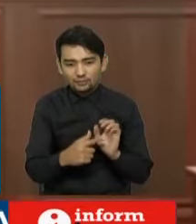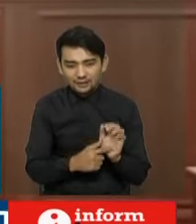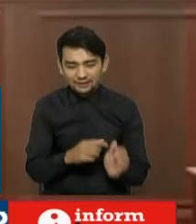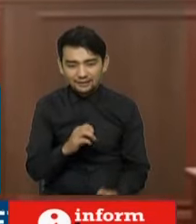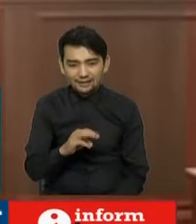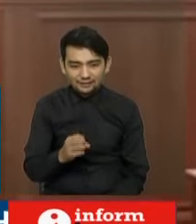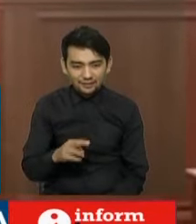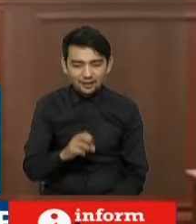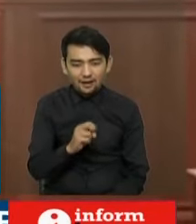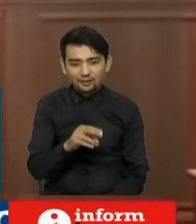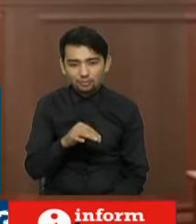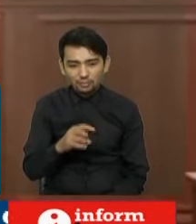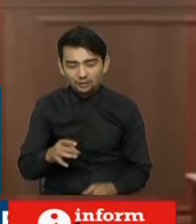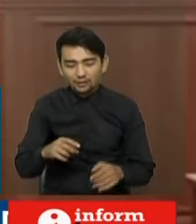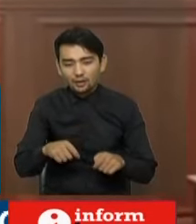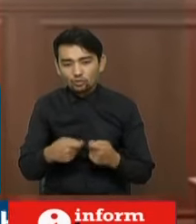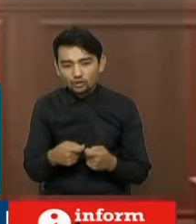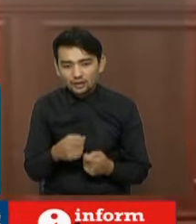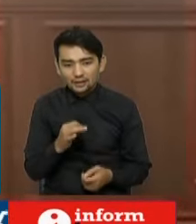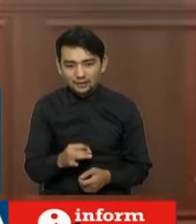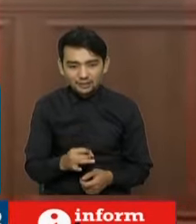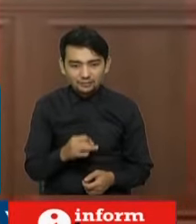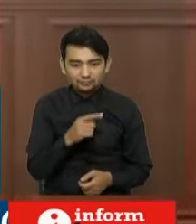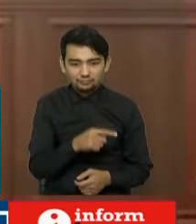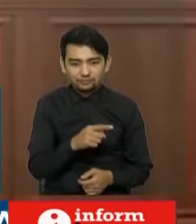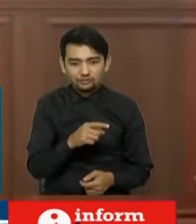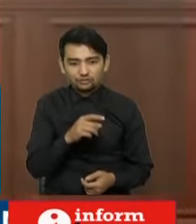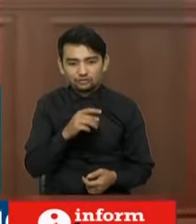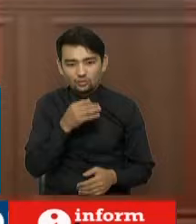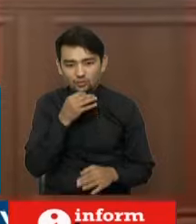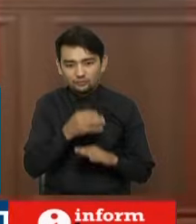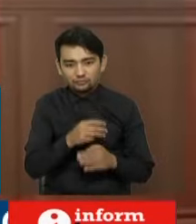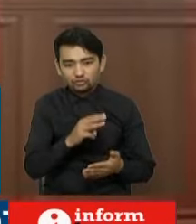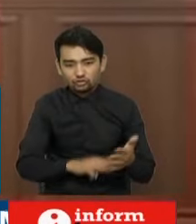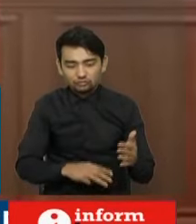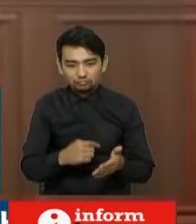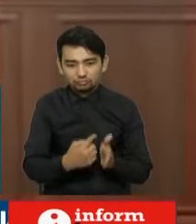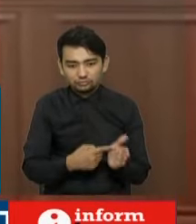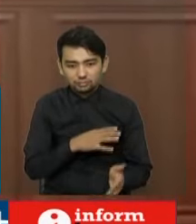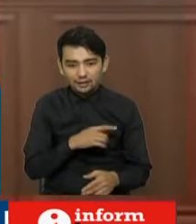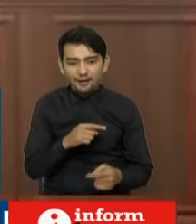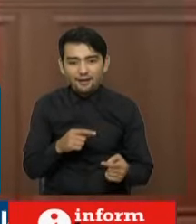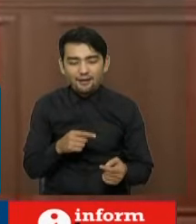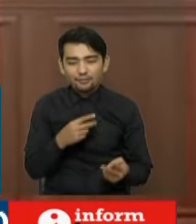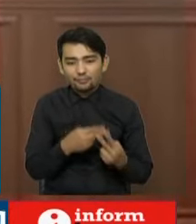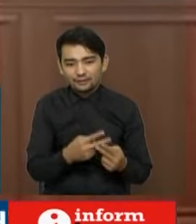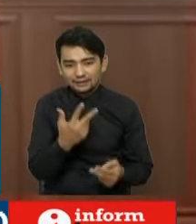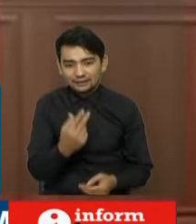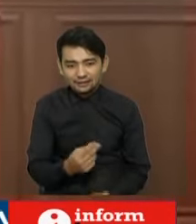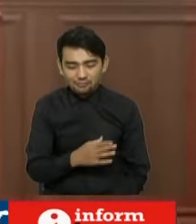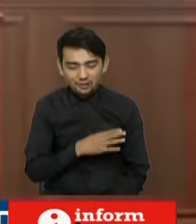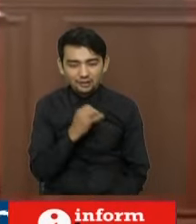Кодекса об административных правонарушениях, и назначил ему административное взыскание в виде ареста сроком на 3 суток